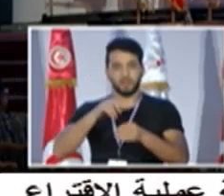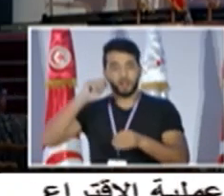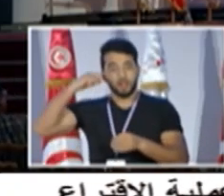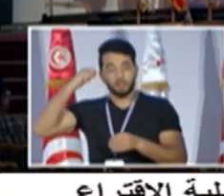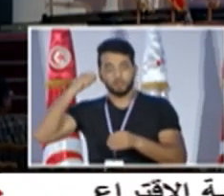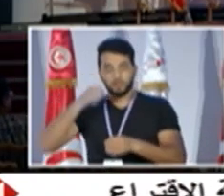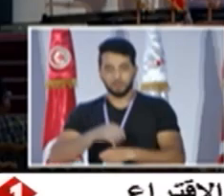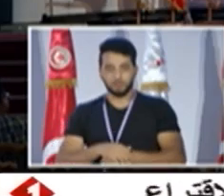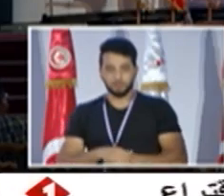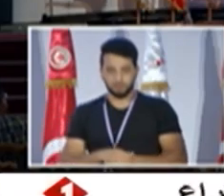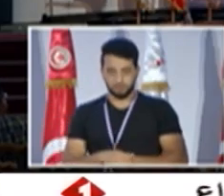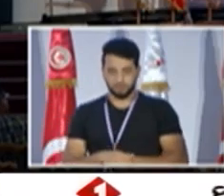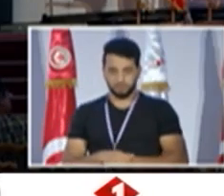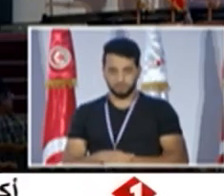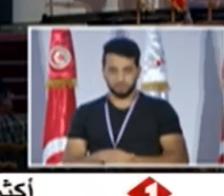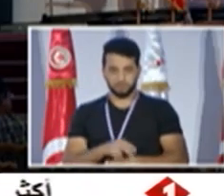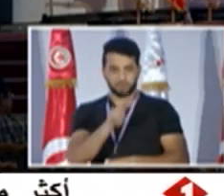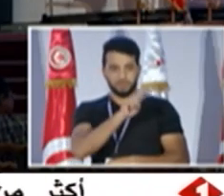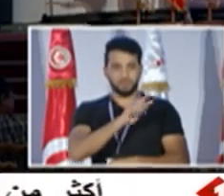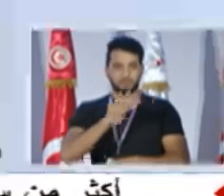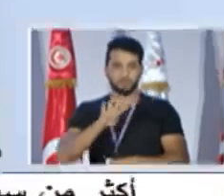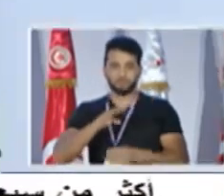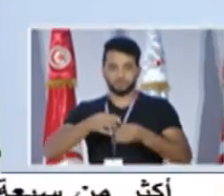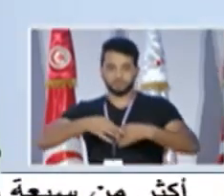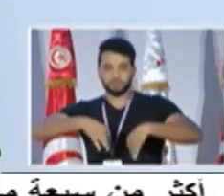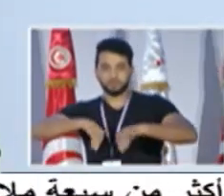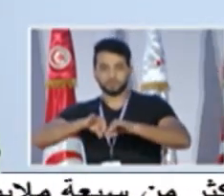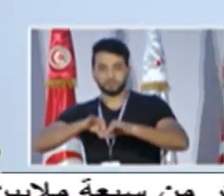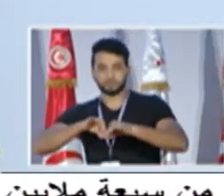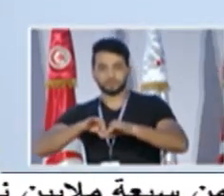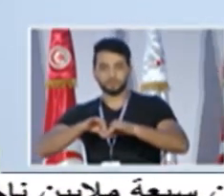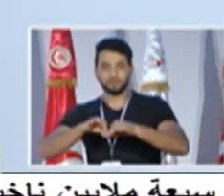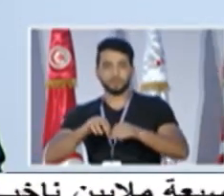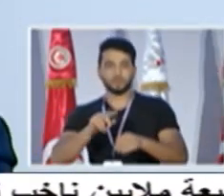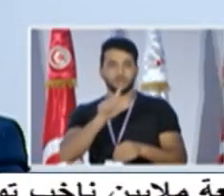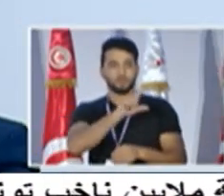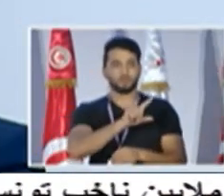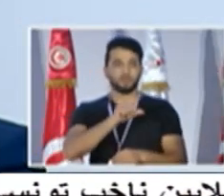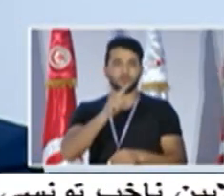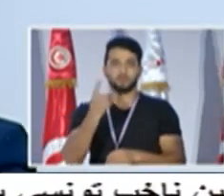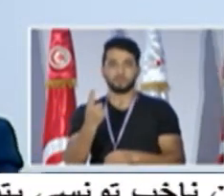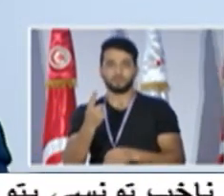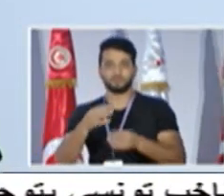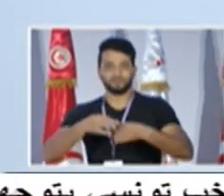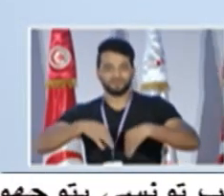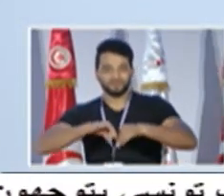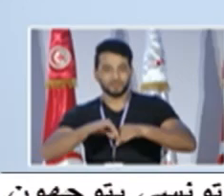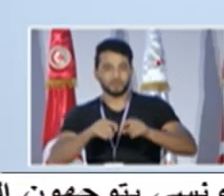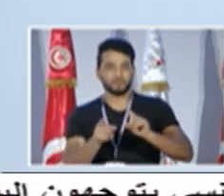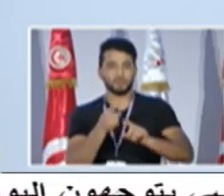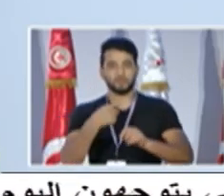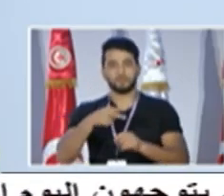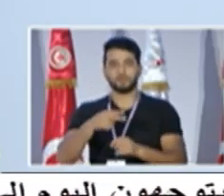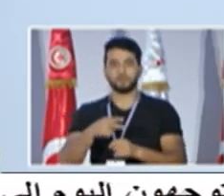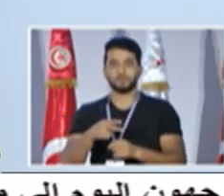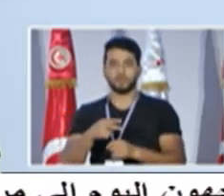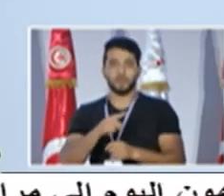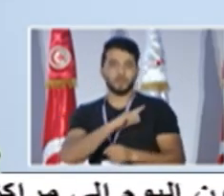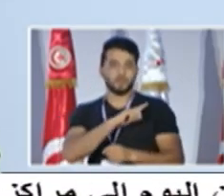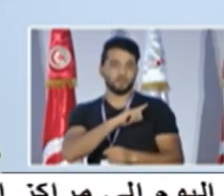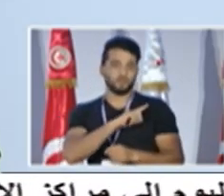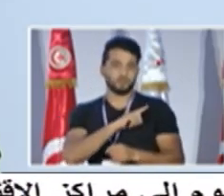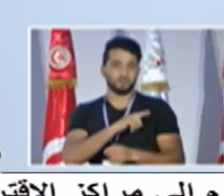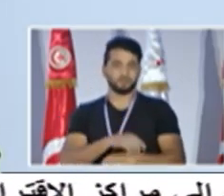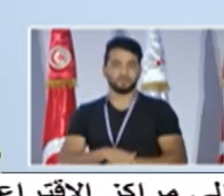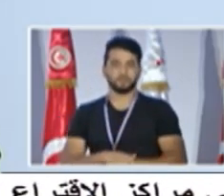عندنا اثنين واربعين مركز فيهم واحد وسبعين مكتب اقتراع سيدي بوزيد على